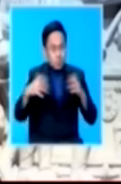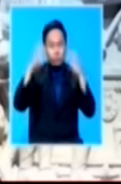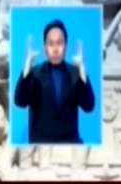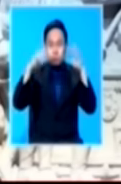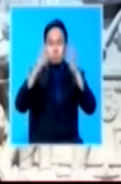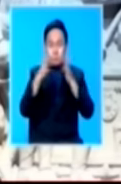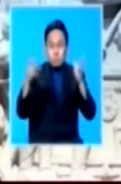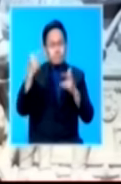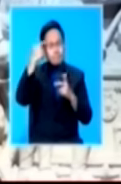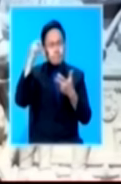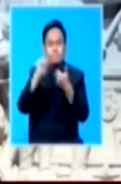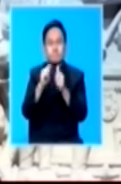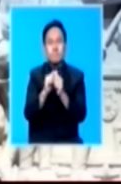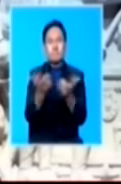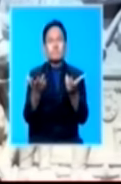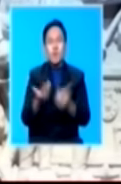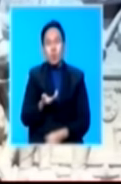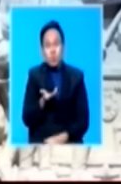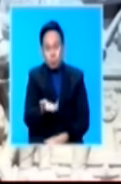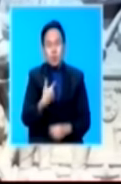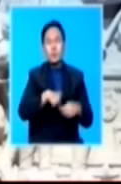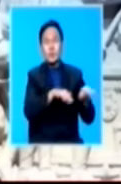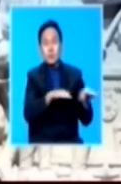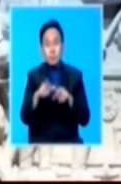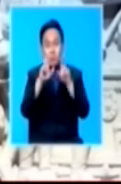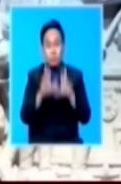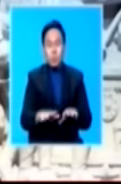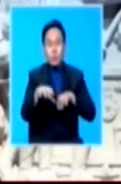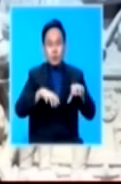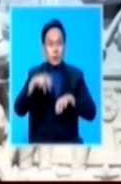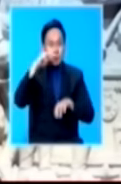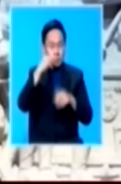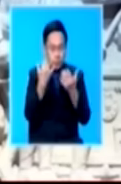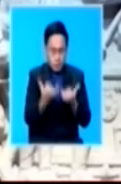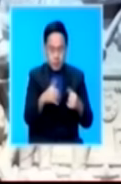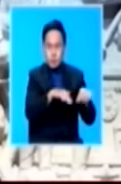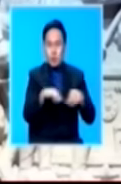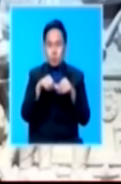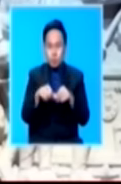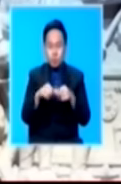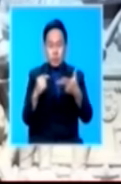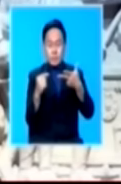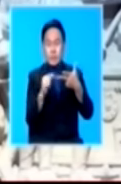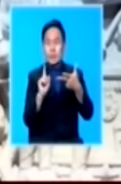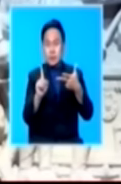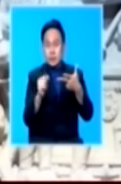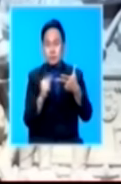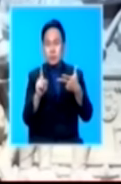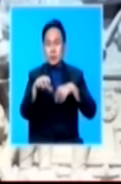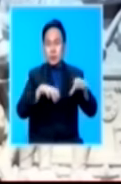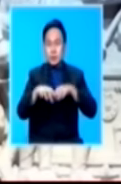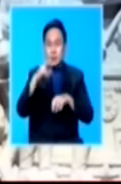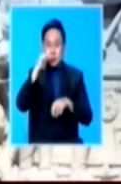จะไม่เป็นปัญหาเหล่านี้เพราะเราได้เตรียมระบบน้ำการกักเก็บน้ำไว้มากมายพอสมควรในระยะที่หนึ่งนะครับในเรื่องแผนบริหารจัดการน้